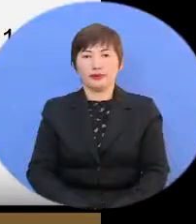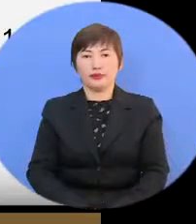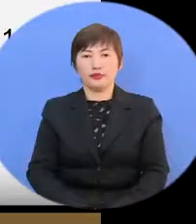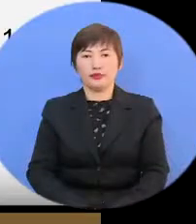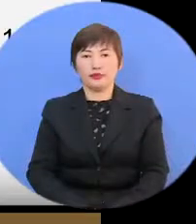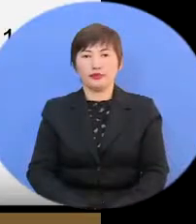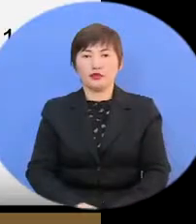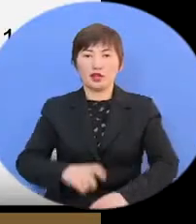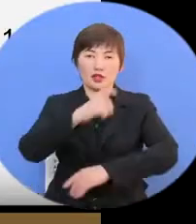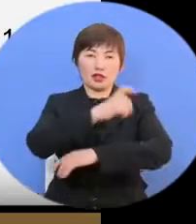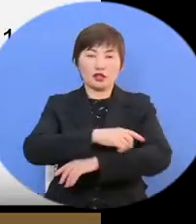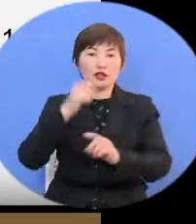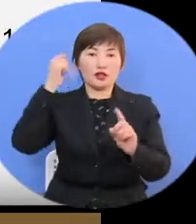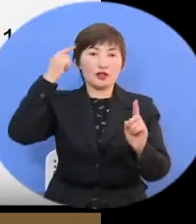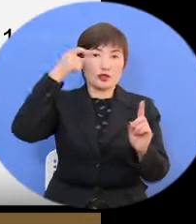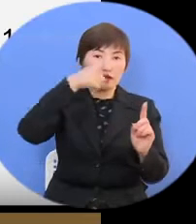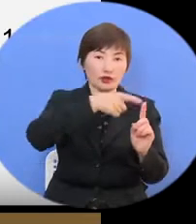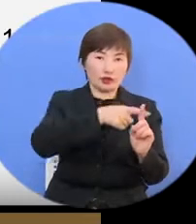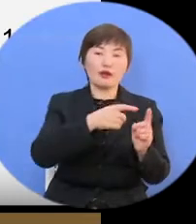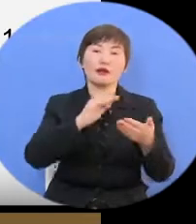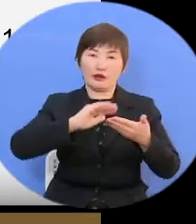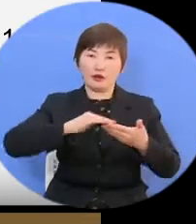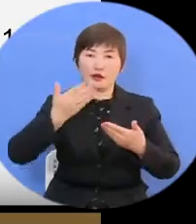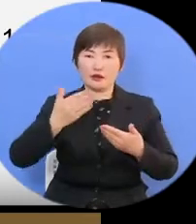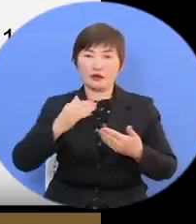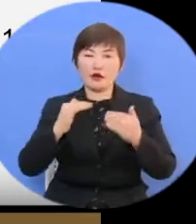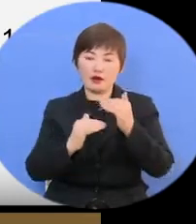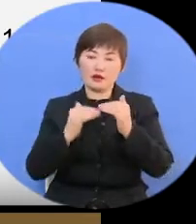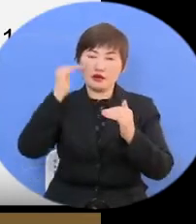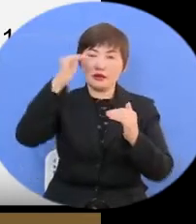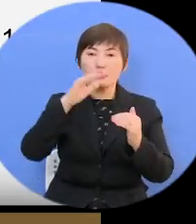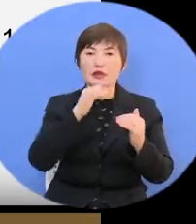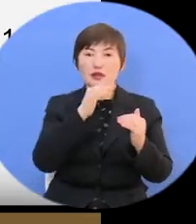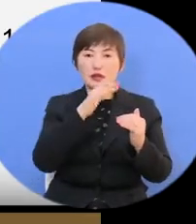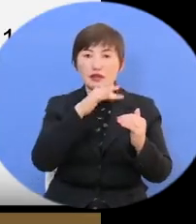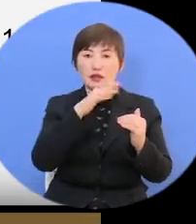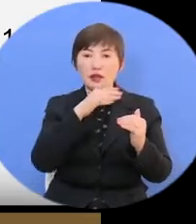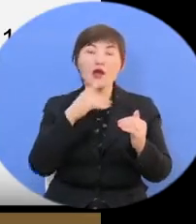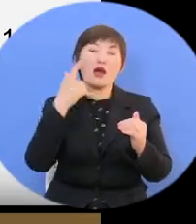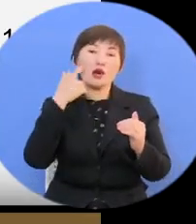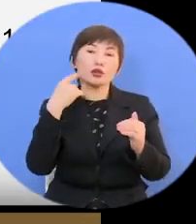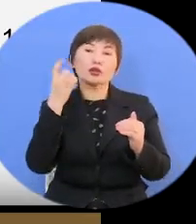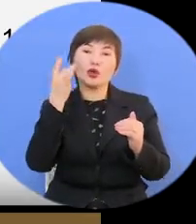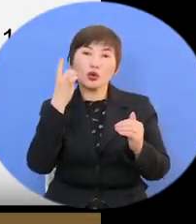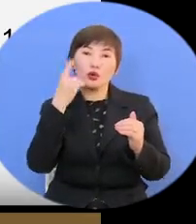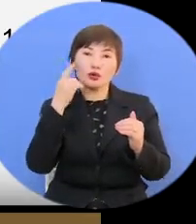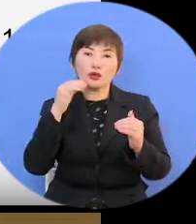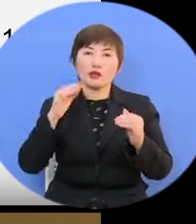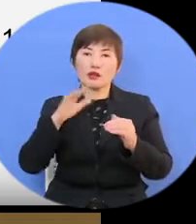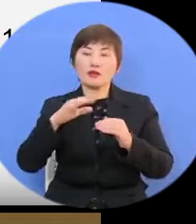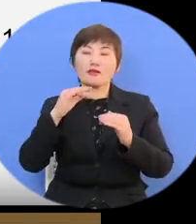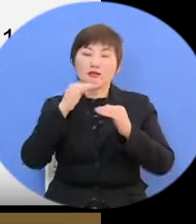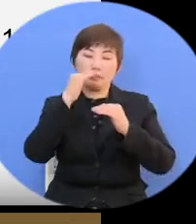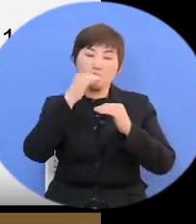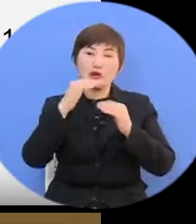За хичээлийнхаа зорилготой танилцъя. Шилжилтийн насны охид хүүхдүүдийн биеийн өсөлтийг баганан диаграммаар илэрхийлж, бие мах бод сэтгэл